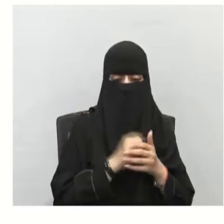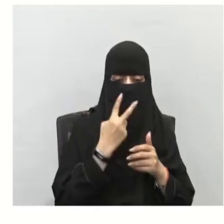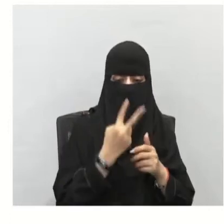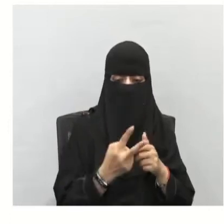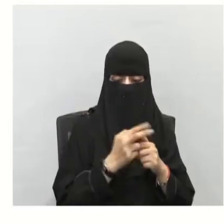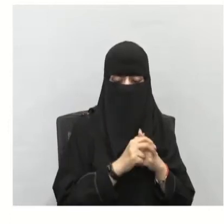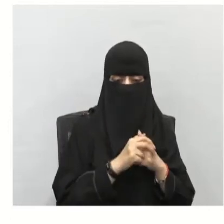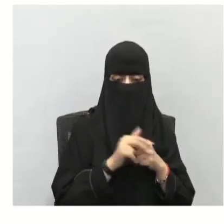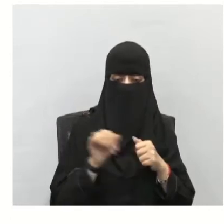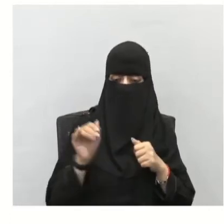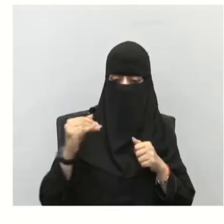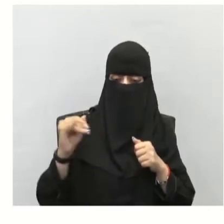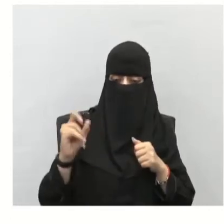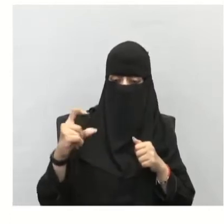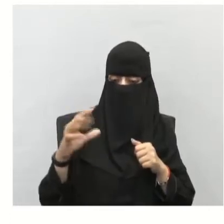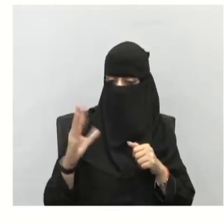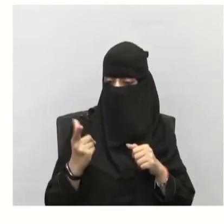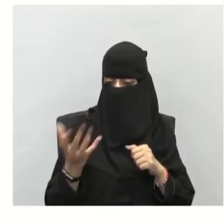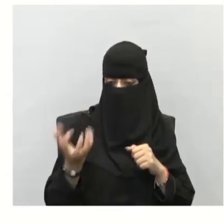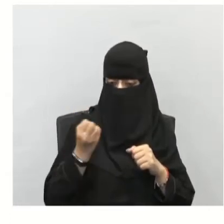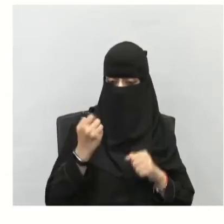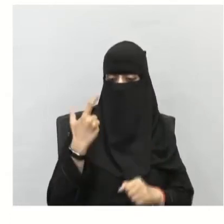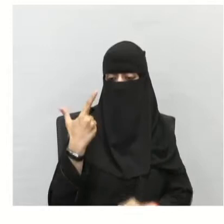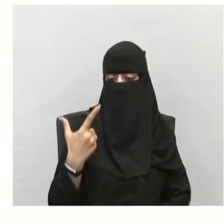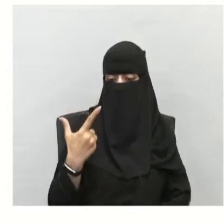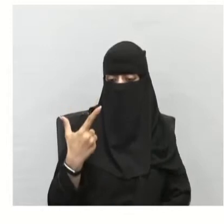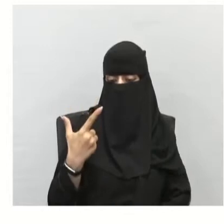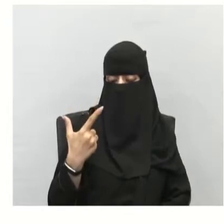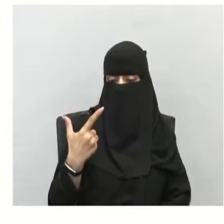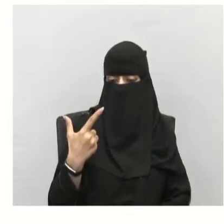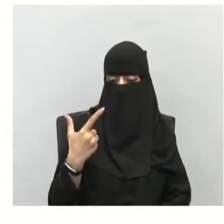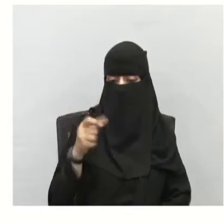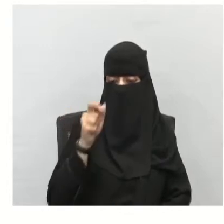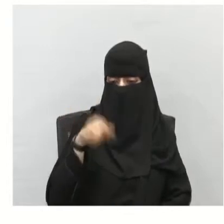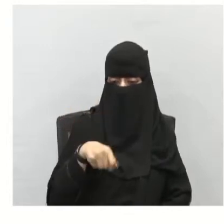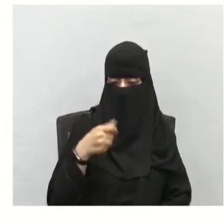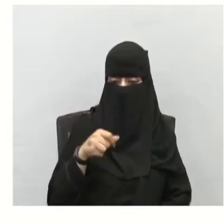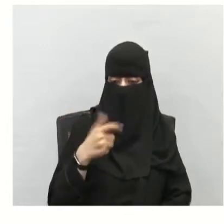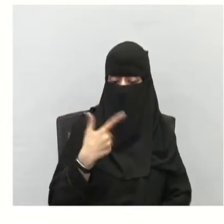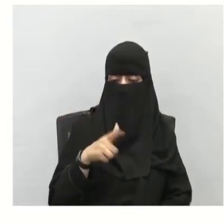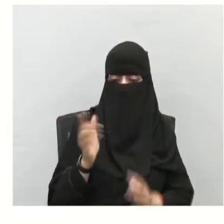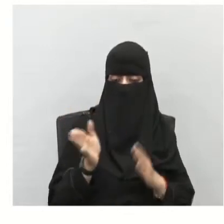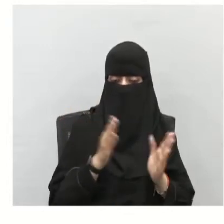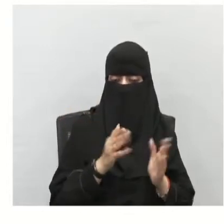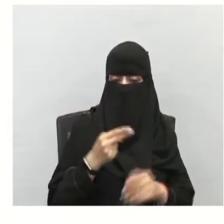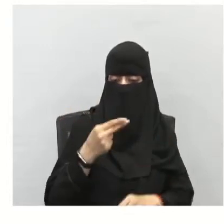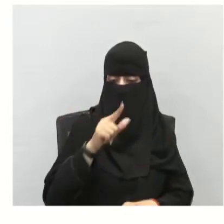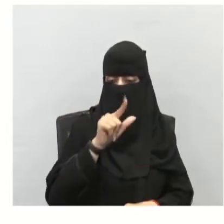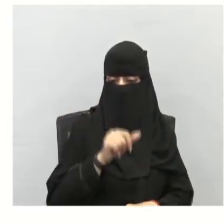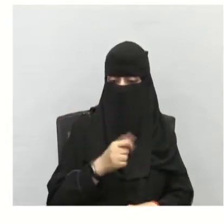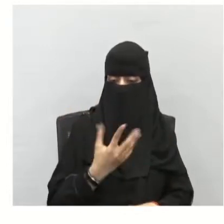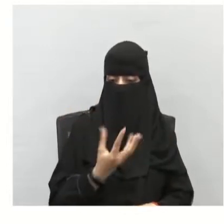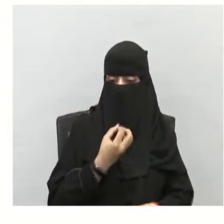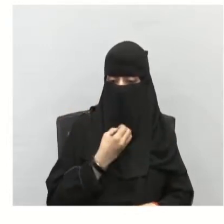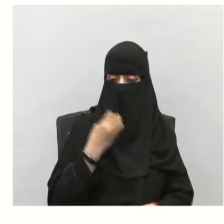جيدا، محمد يمتلك 7 أوراق نقدية من فئة 10. علي يمتلك 3 أوراق